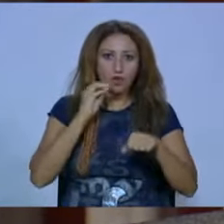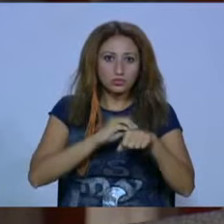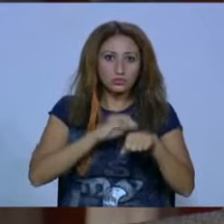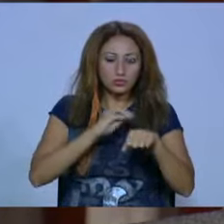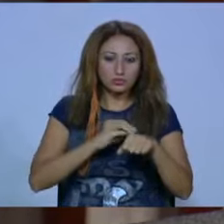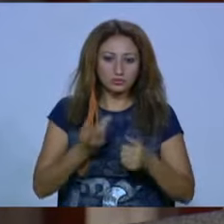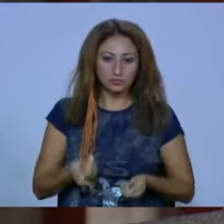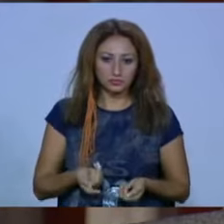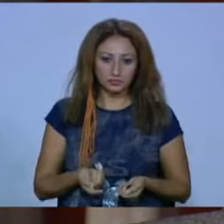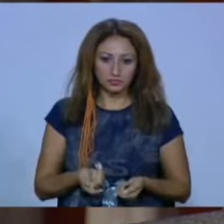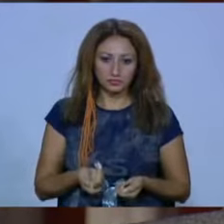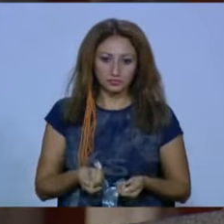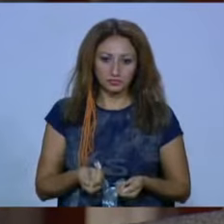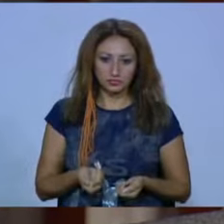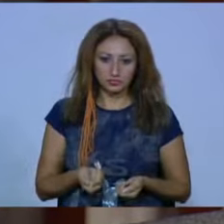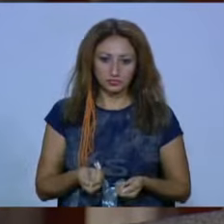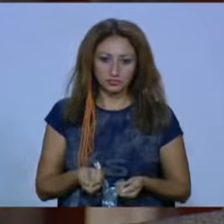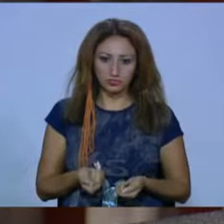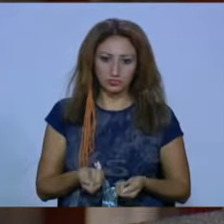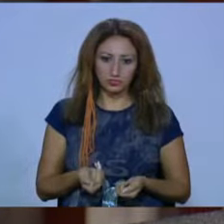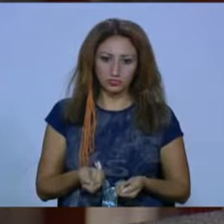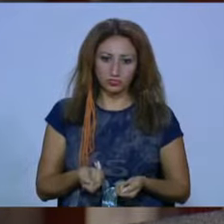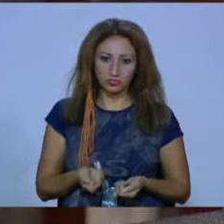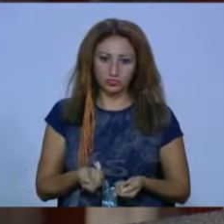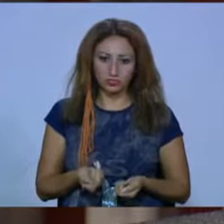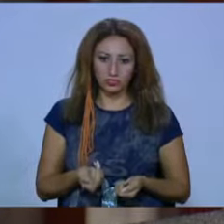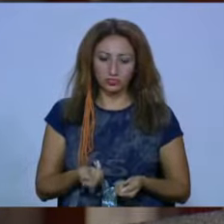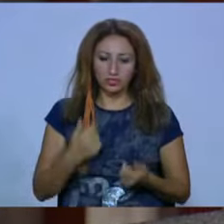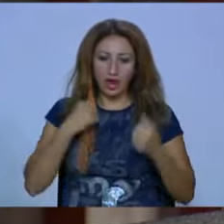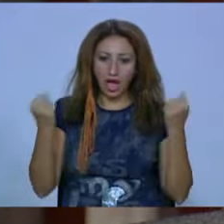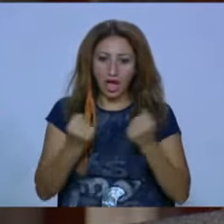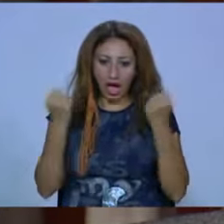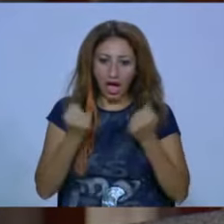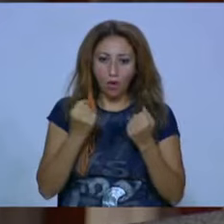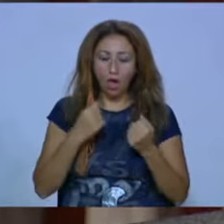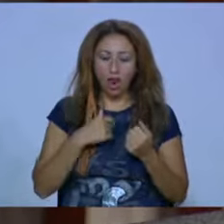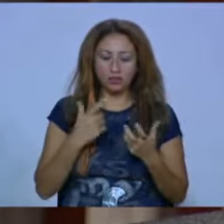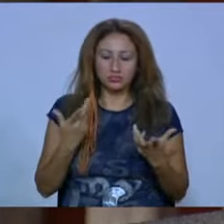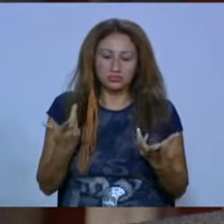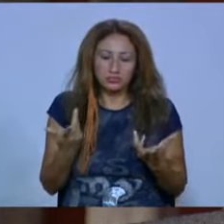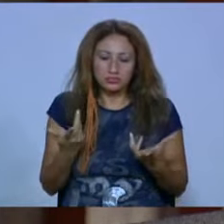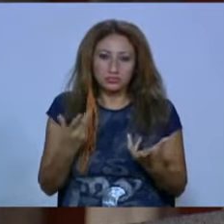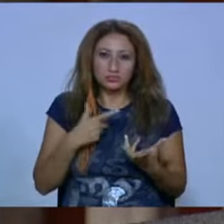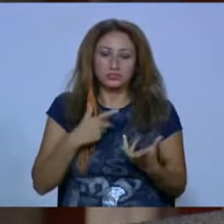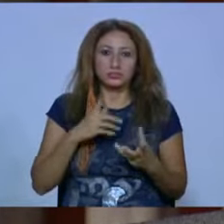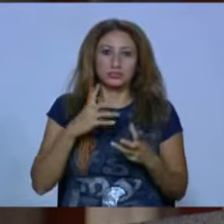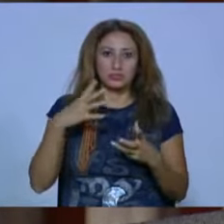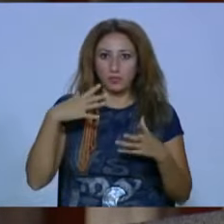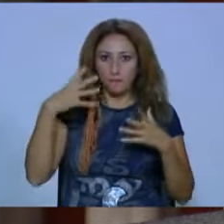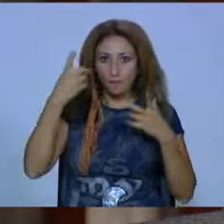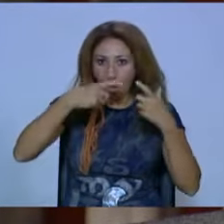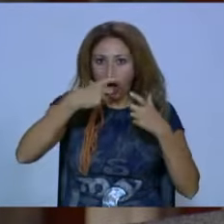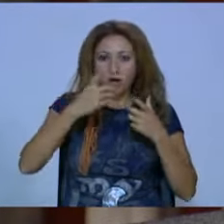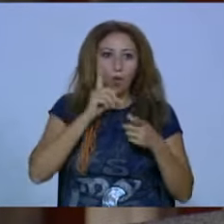لقيته كان متوفي، عرفت انا على طول. فطبعا حاولت ان انا اتماسك عشان والدتي اللي قاعده في المطبخ